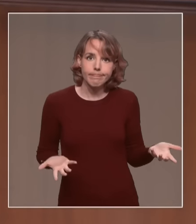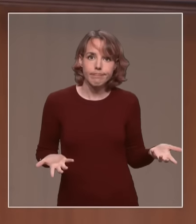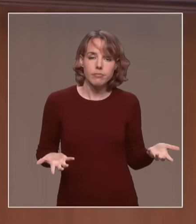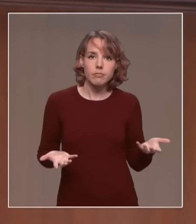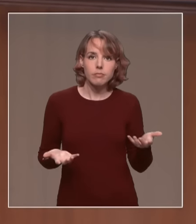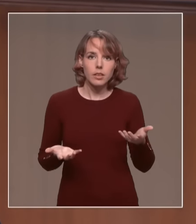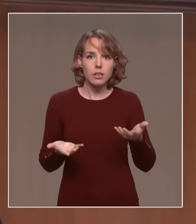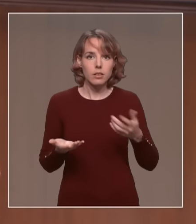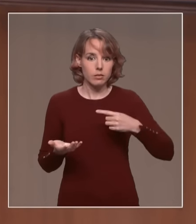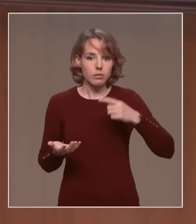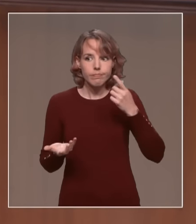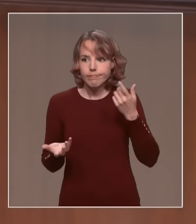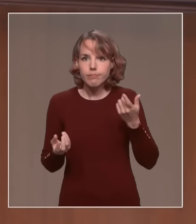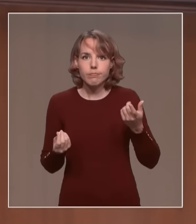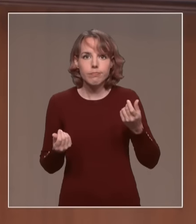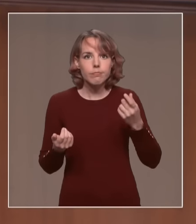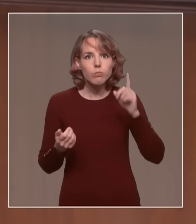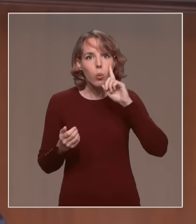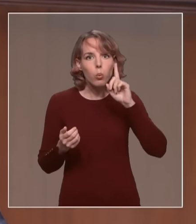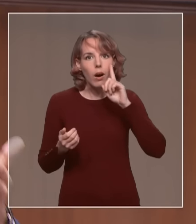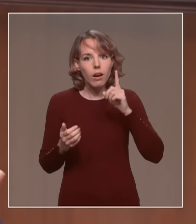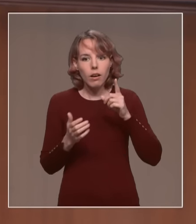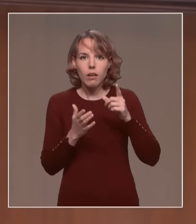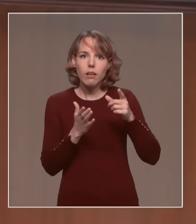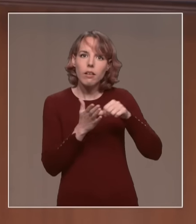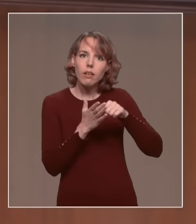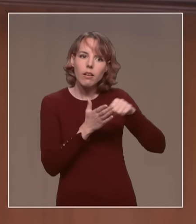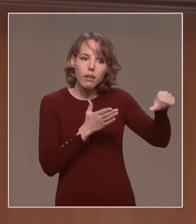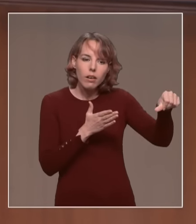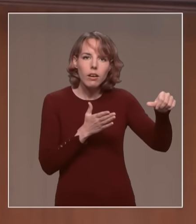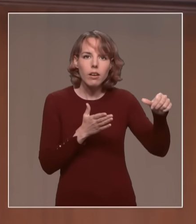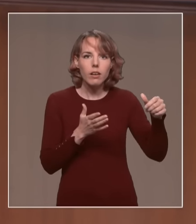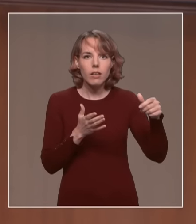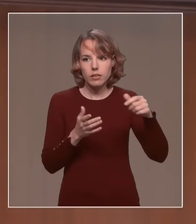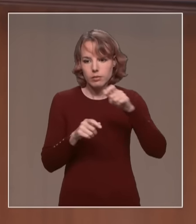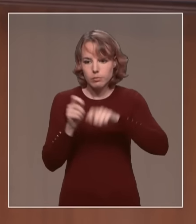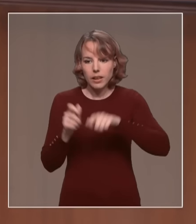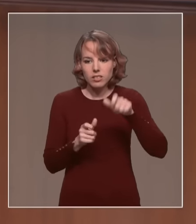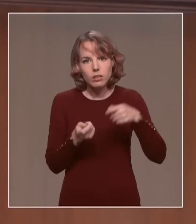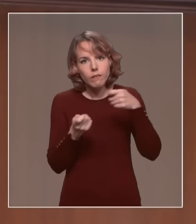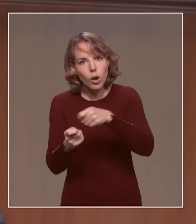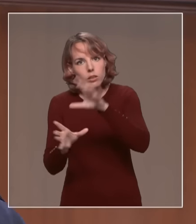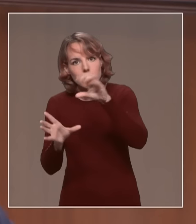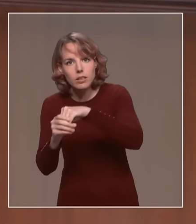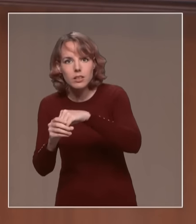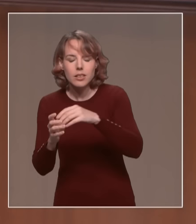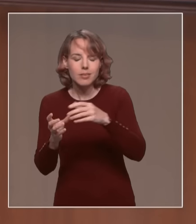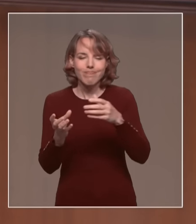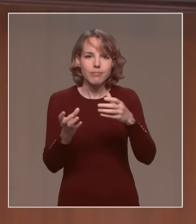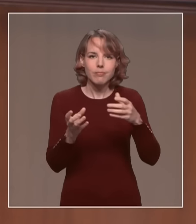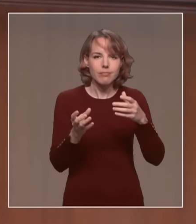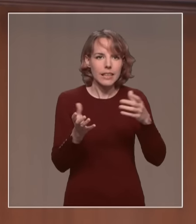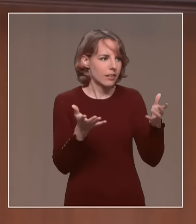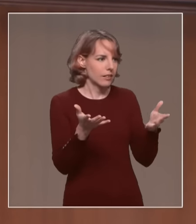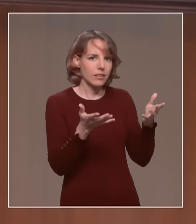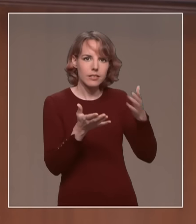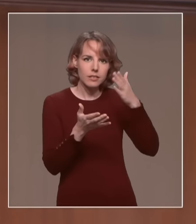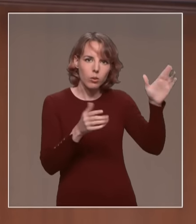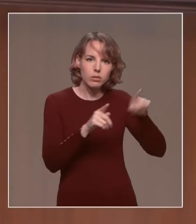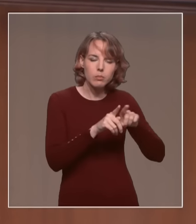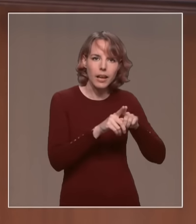justifier qu'on indemnise uniquement ceux qui viennent d'incorporer de force. On ne peut pas réparer une injustice de